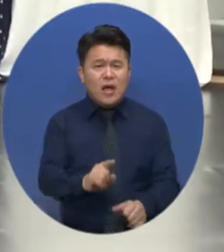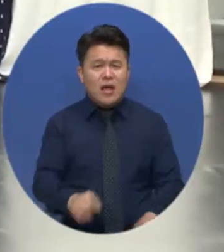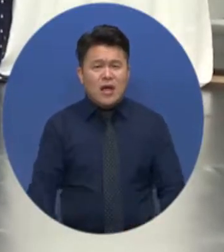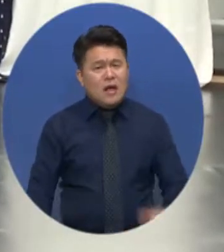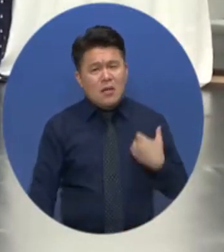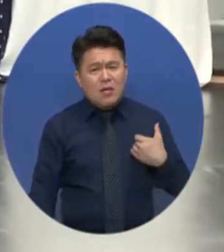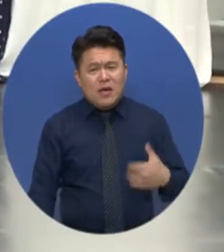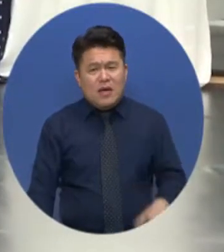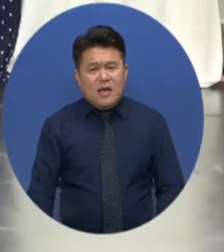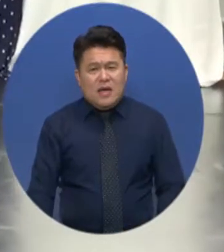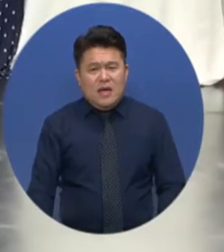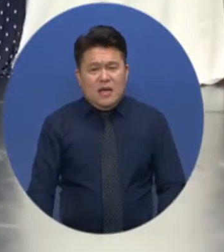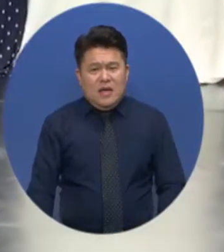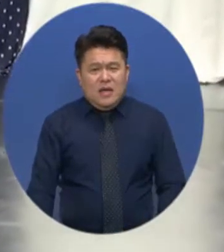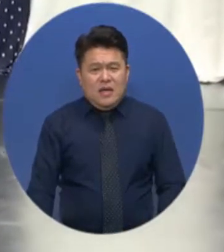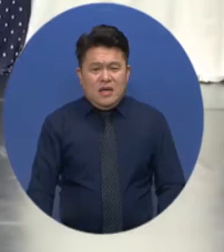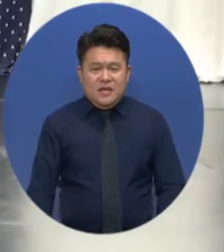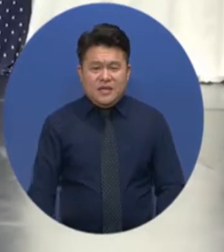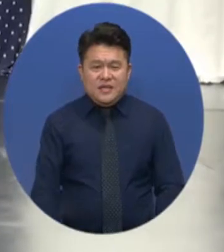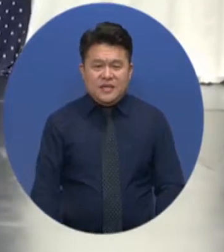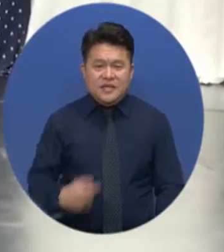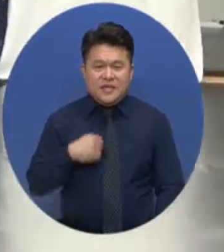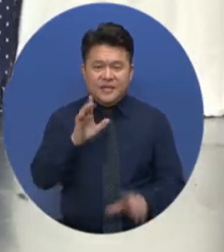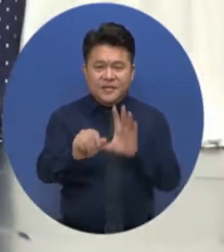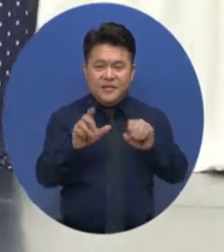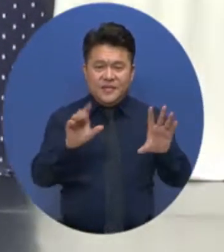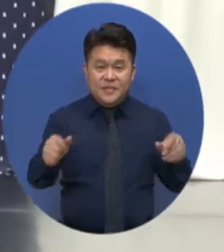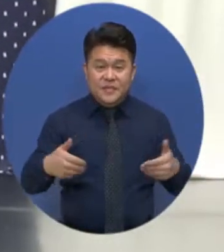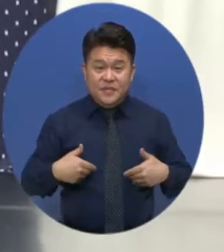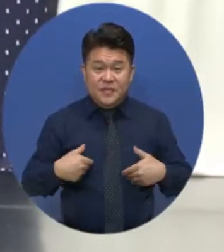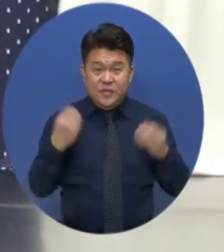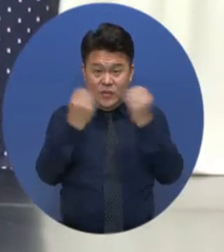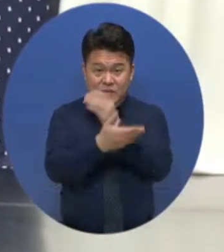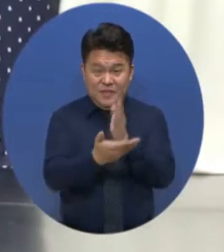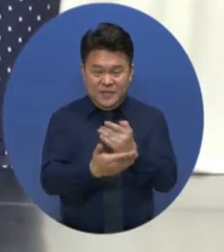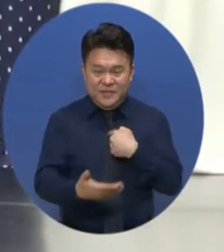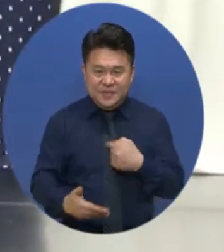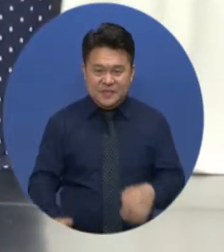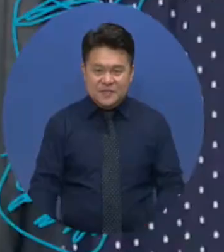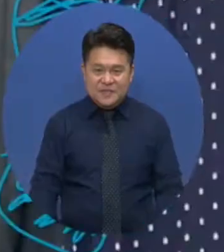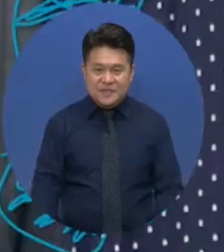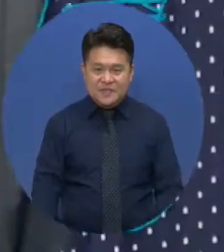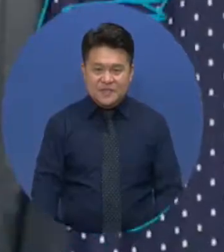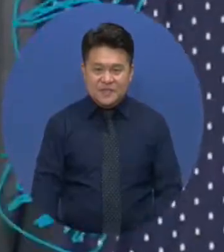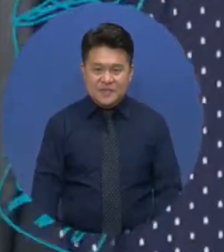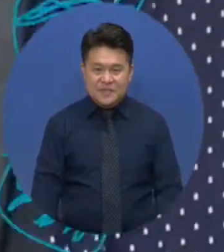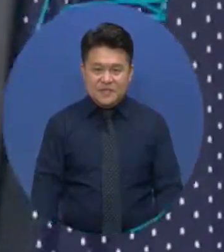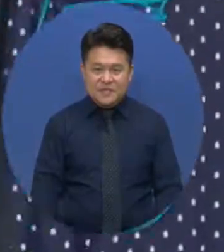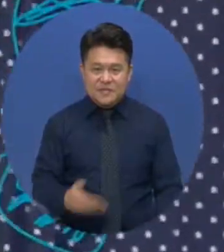노래를 한번 들어볼까? 그래서 만져야 돼요. 만져야 돼요. 오해 없어야 돼요.